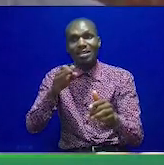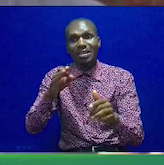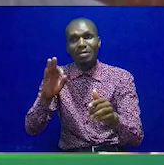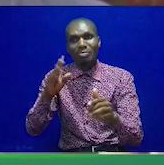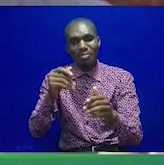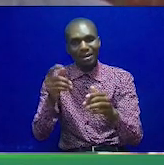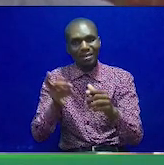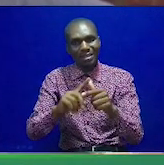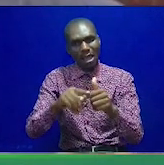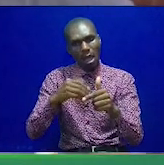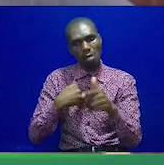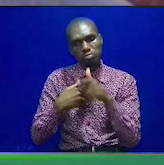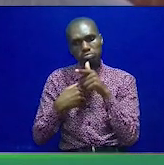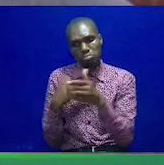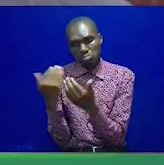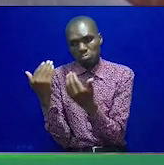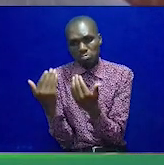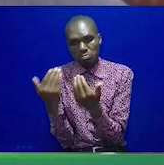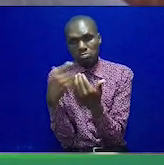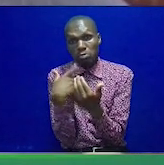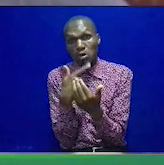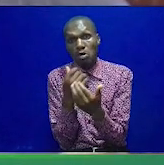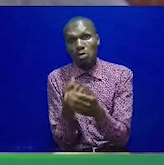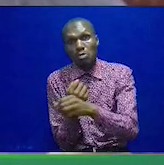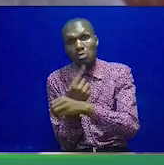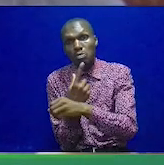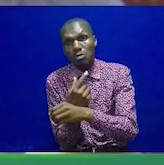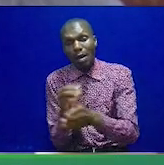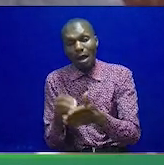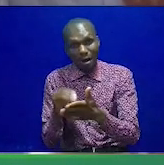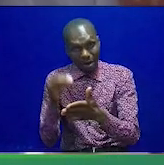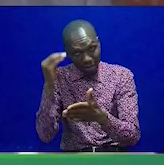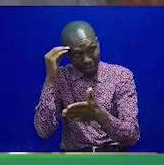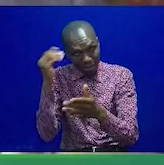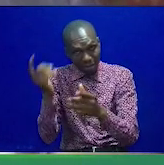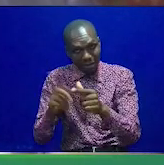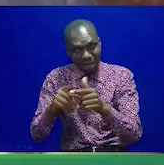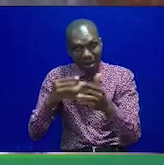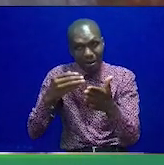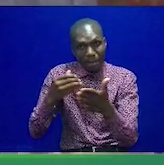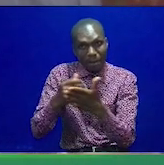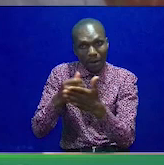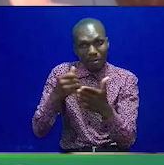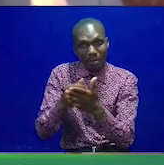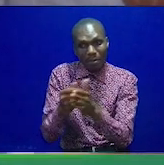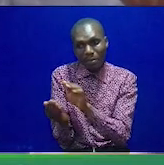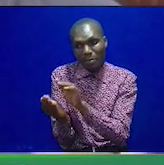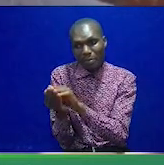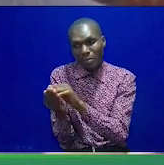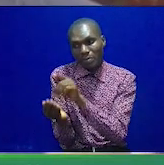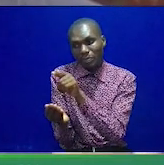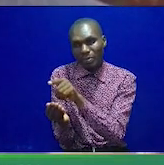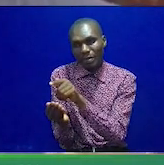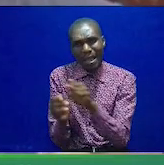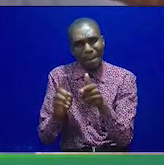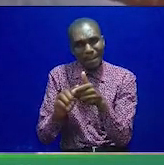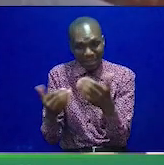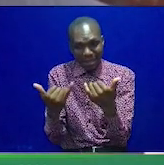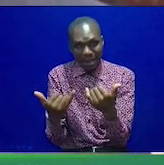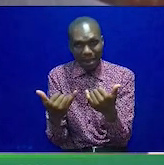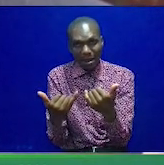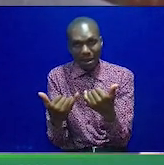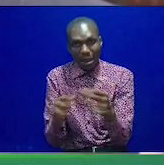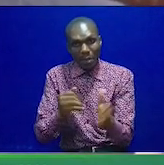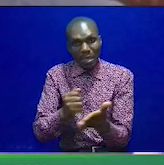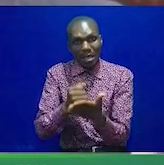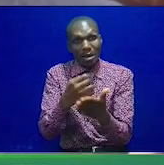are konyora abana bari from a ward no ene kibesa inge tuachi na tuwa beka sawa na kirende bono turabe to